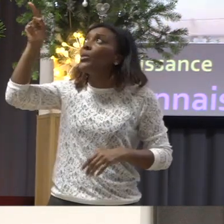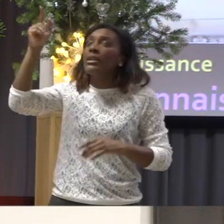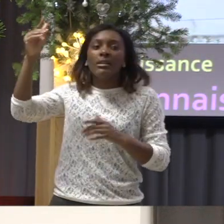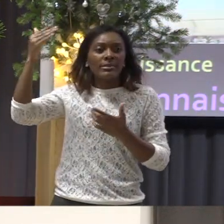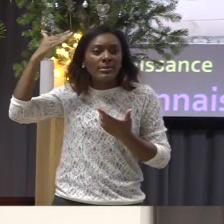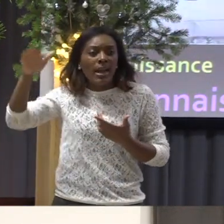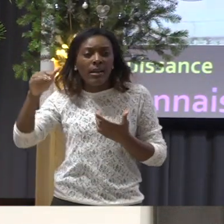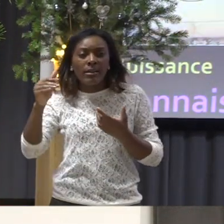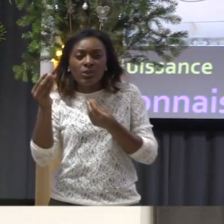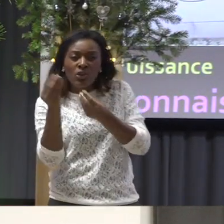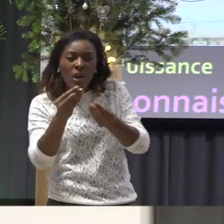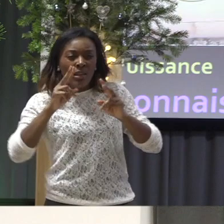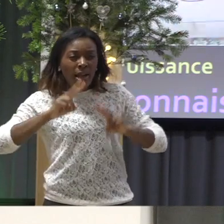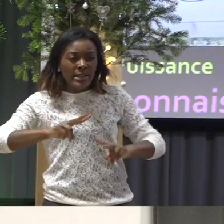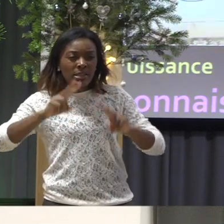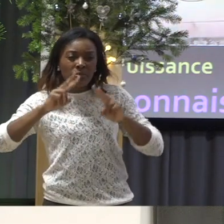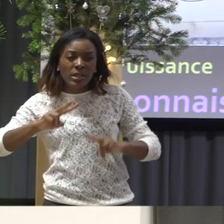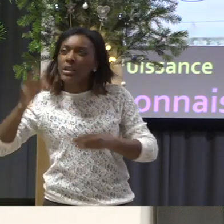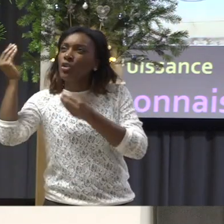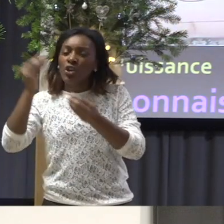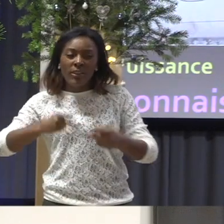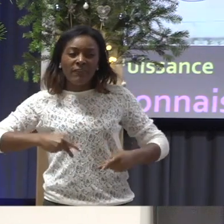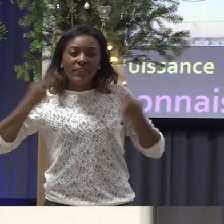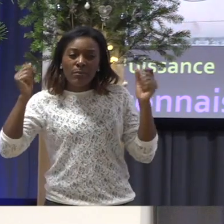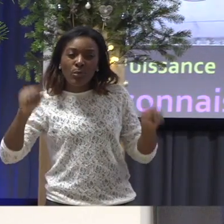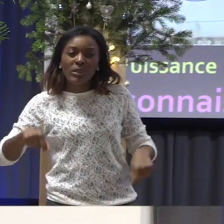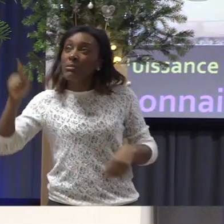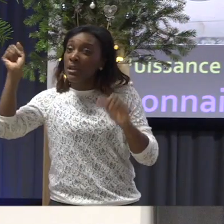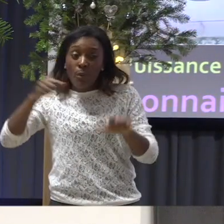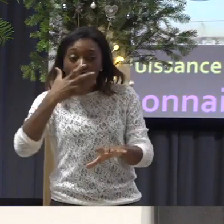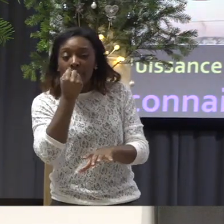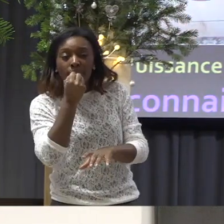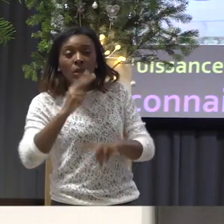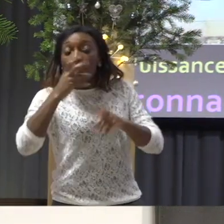ton souffle et toutes tes voies. Amen.